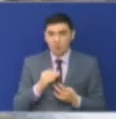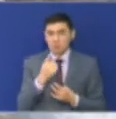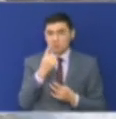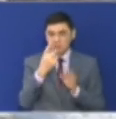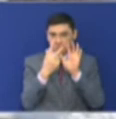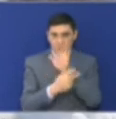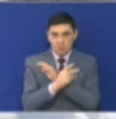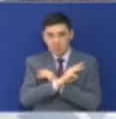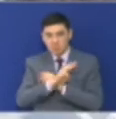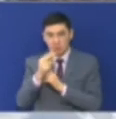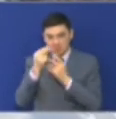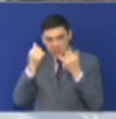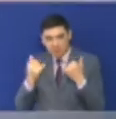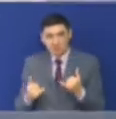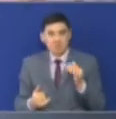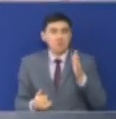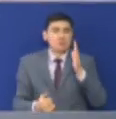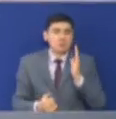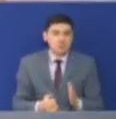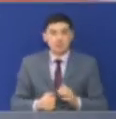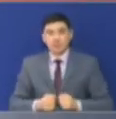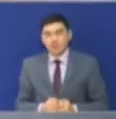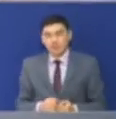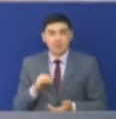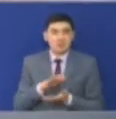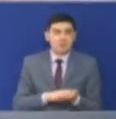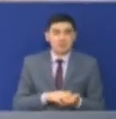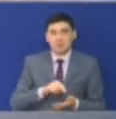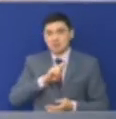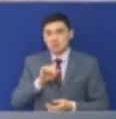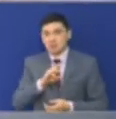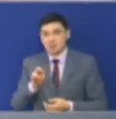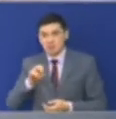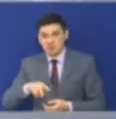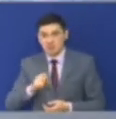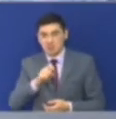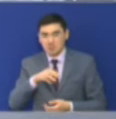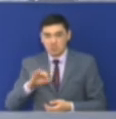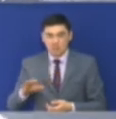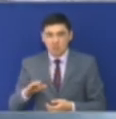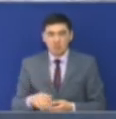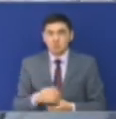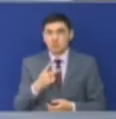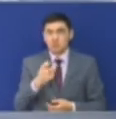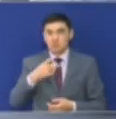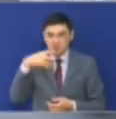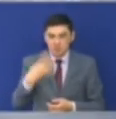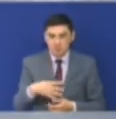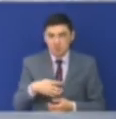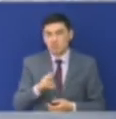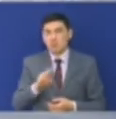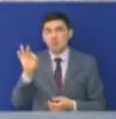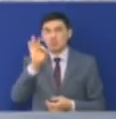180 миллион теңге қарастырылған. Кеңес барысында Даниал Ахметов жалпы сомасы 340 миллион теңге болатын аспалы көпірді